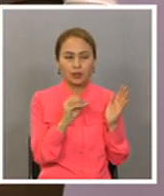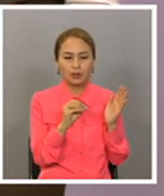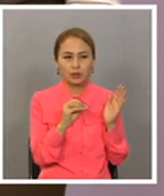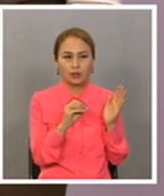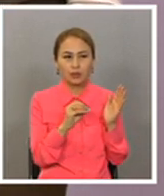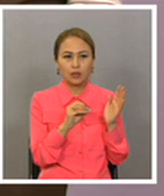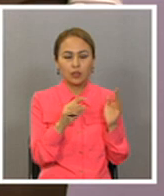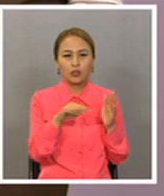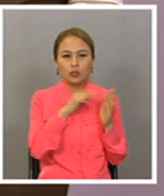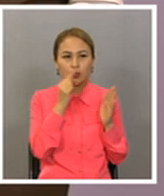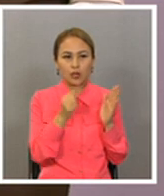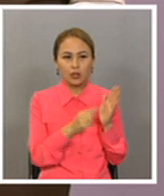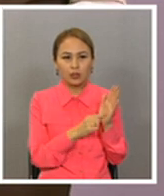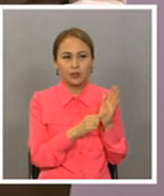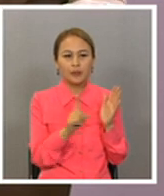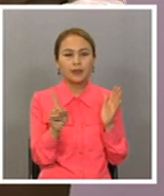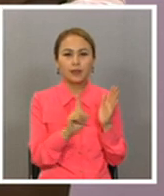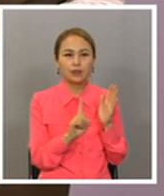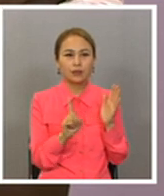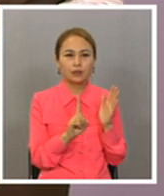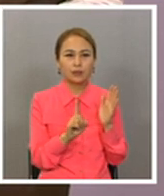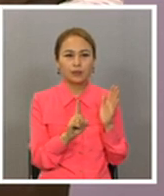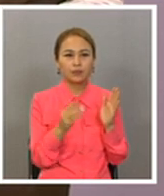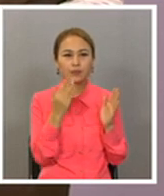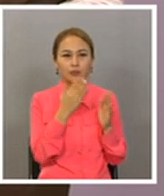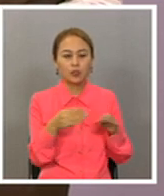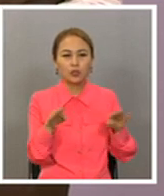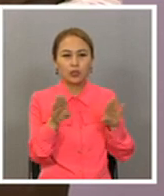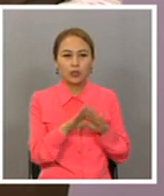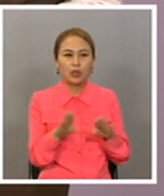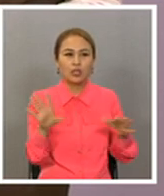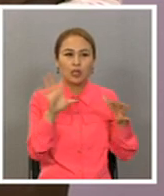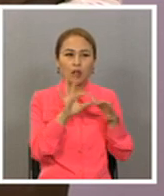sırağı ne? Bu yerde jalğau bar mı?